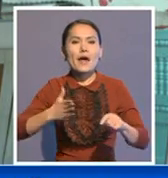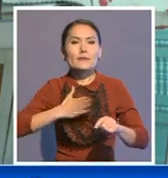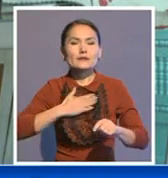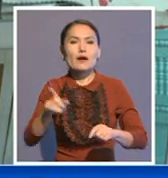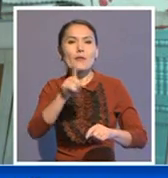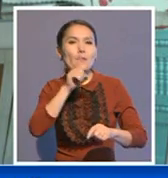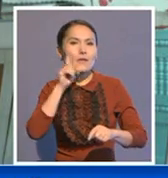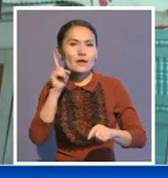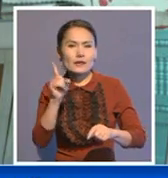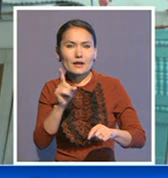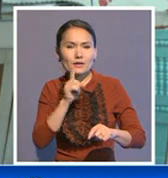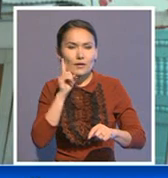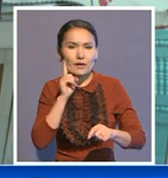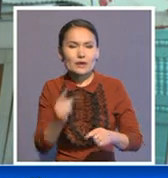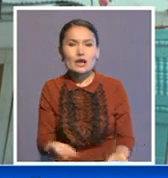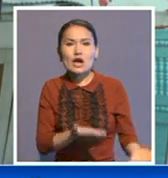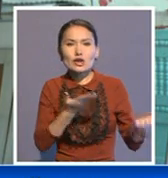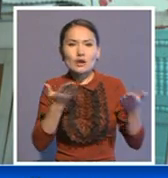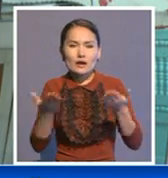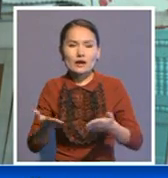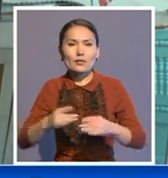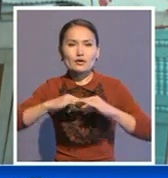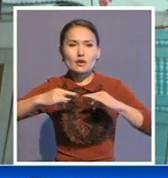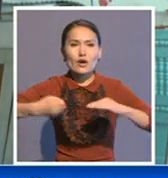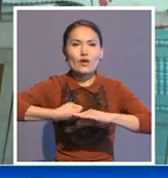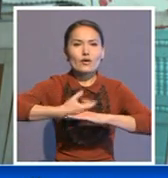бір жерде жиын боп отырып,